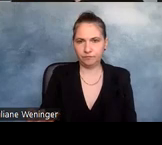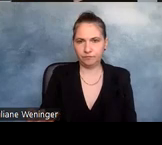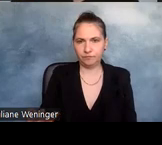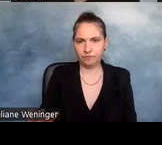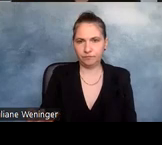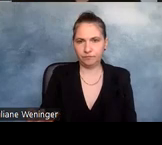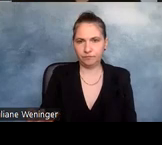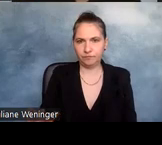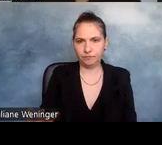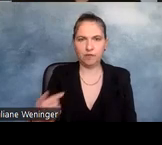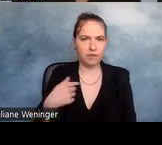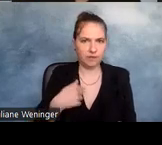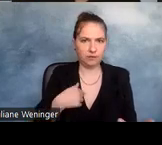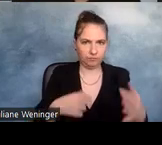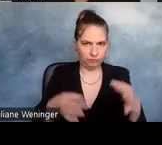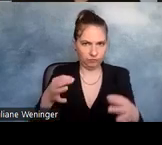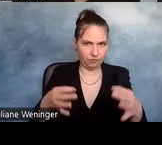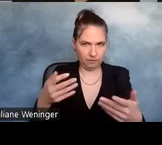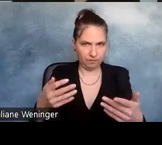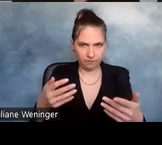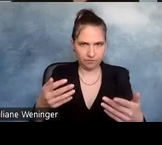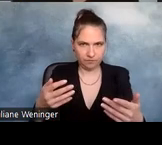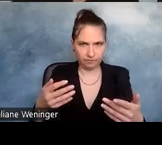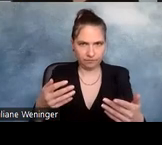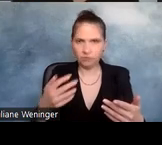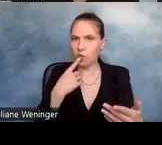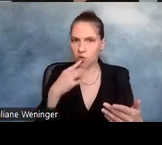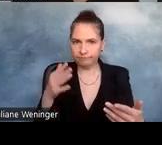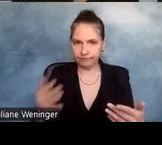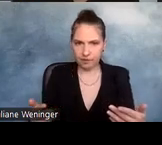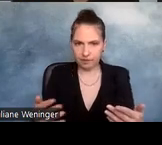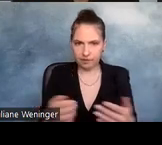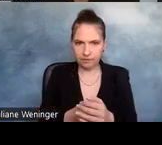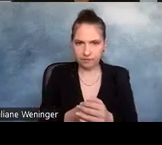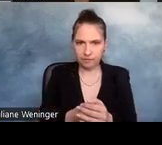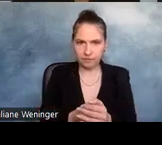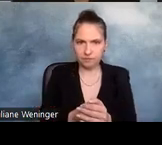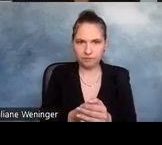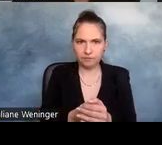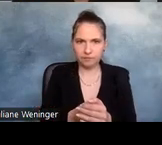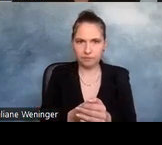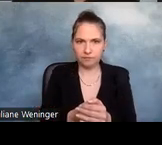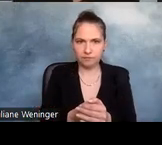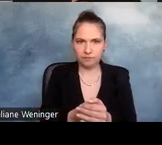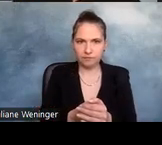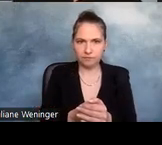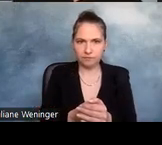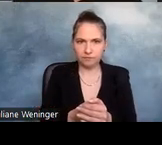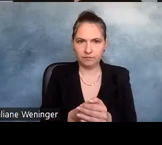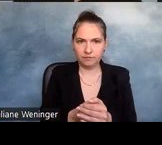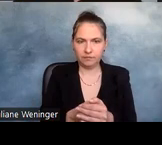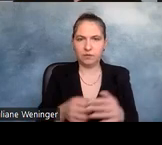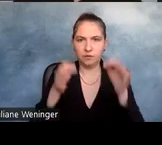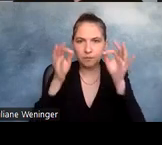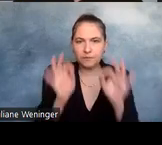Genau, ich simuliere jetzt mal kein Rot, also es ist dann nicht nur eine Rot-Grün-Schwäche, sondern wirklich das komplette Fehlen vom Rot sehen. Und auf